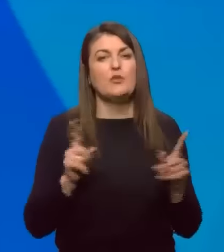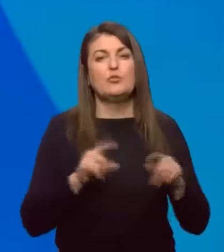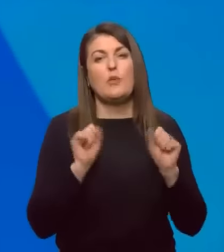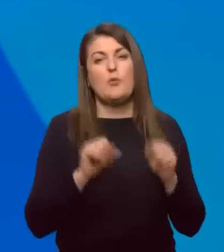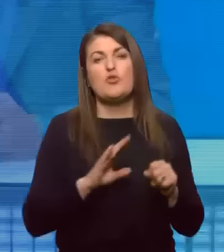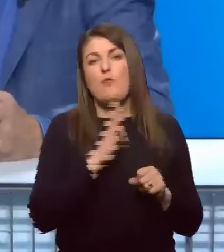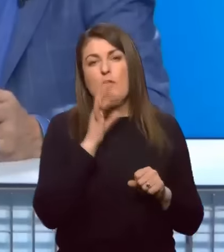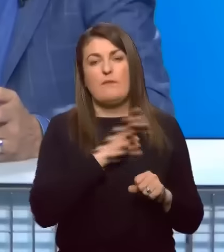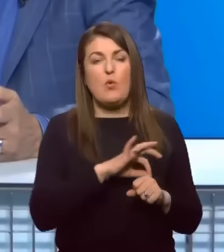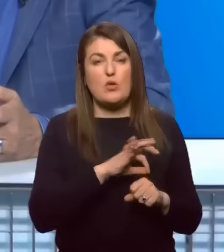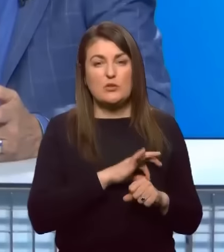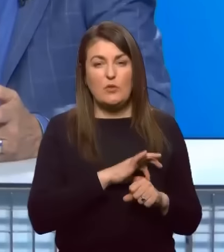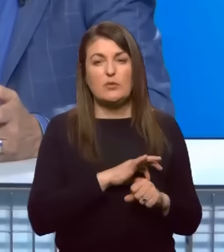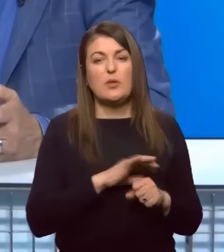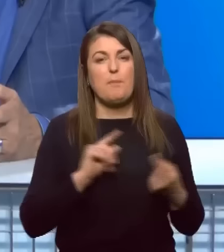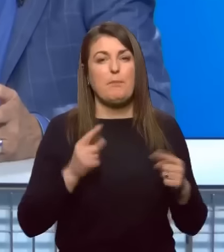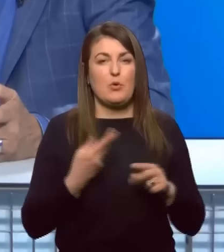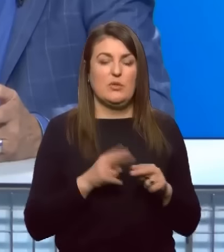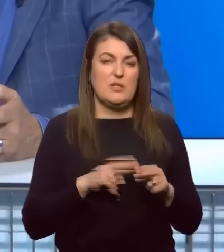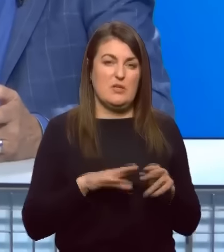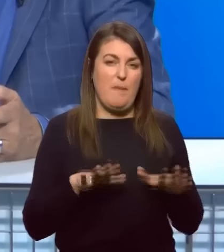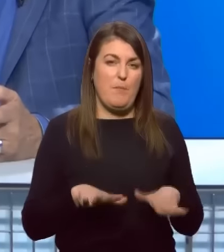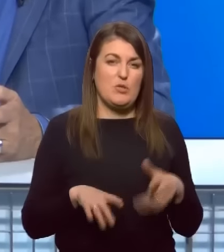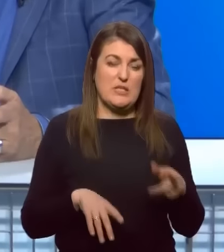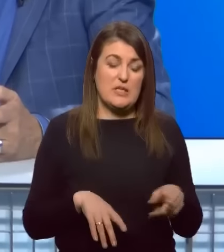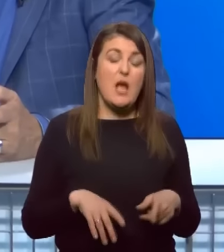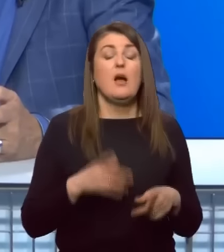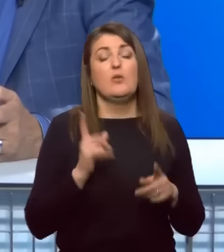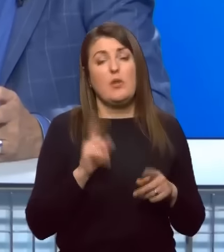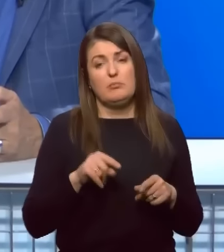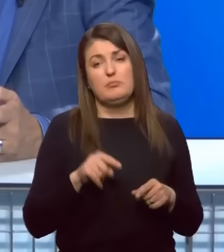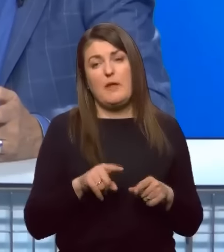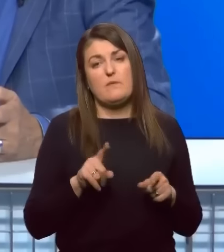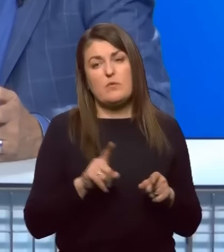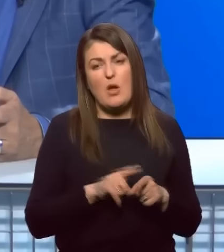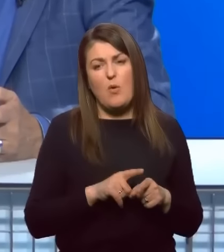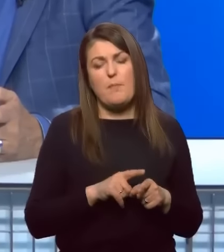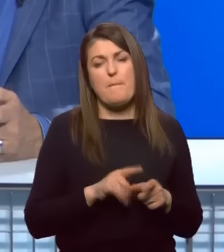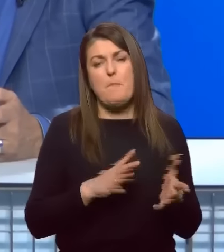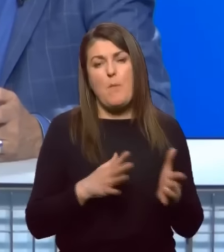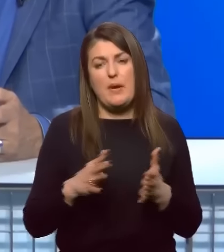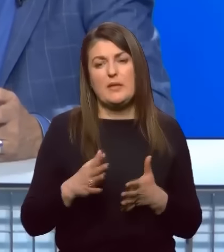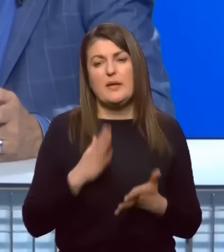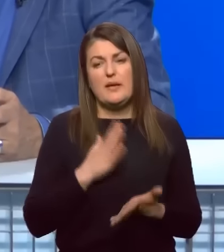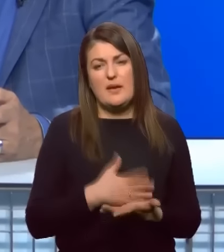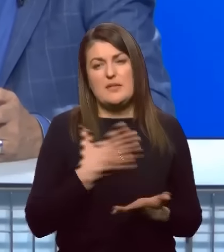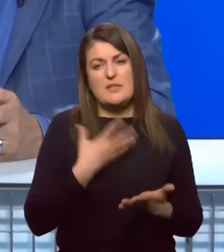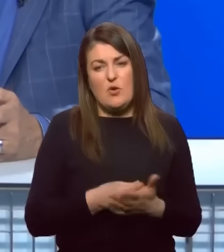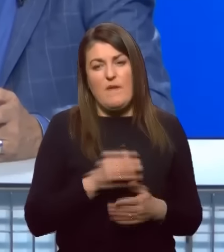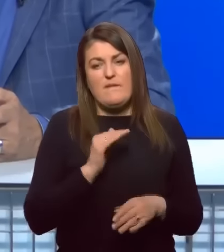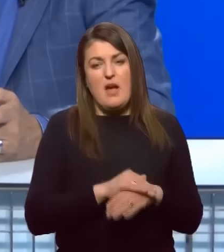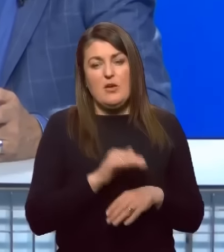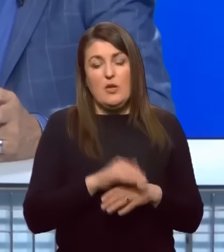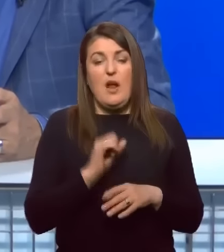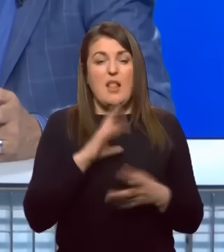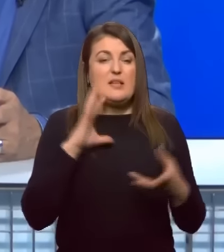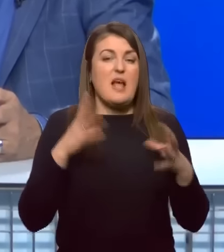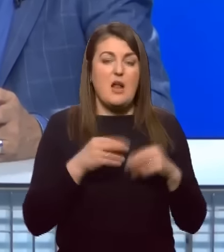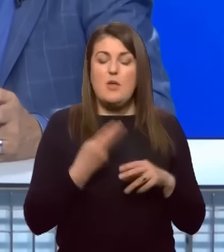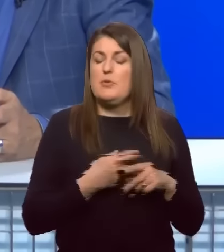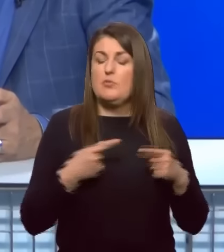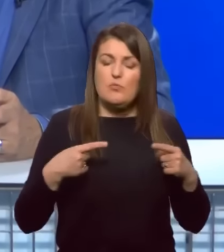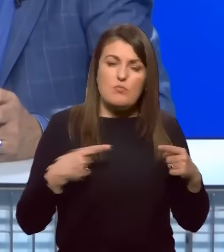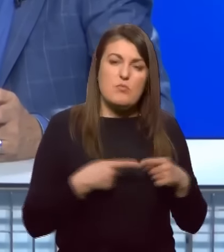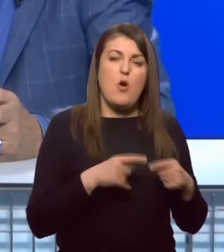може ворог використовувати проти цієї позиції. Тому тут навіть у такому моменті є свої фактори. Але загально,